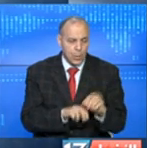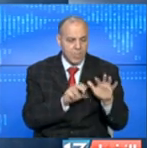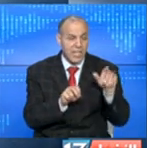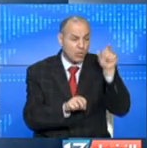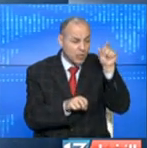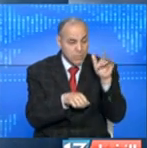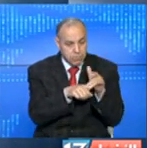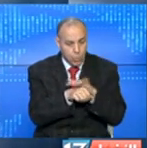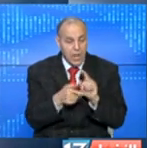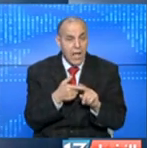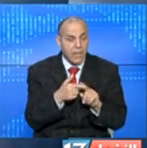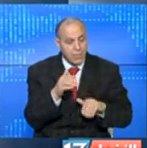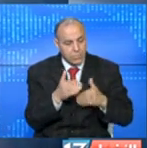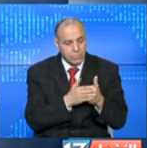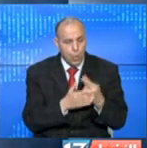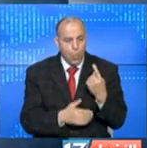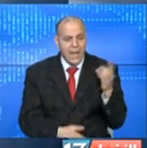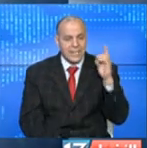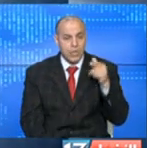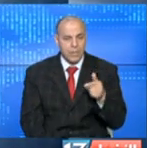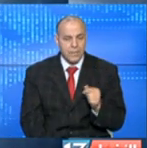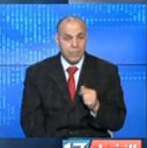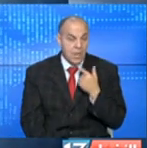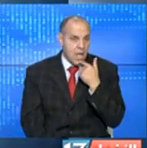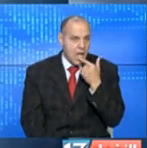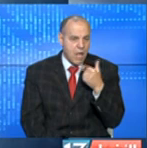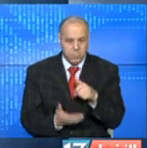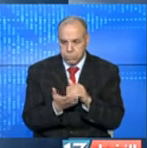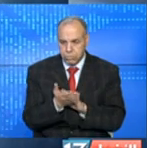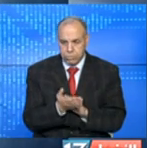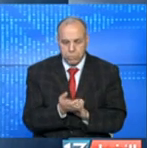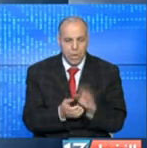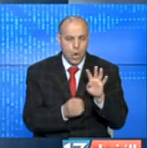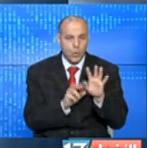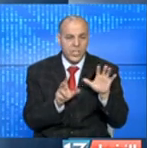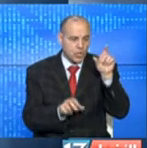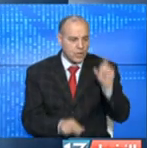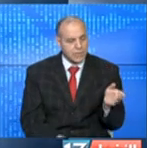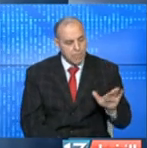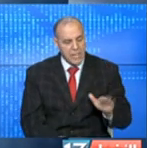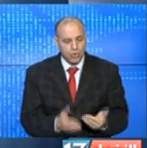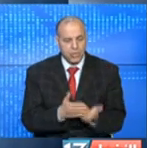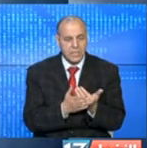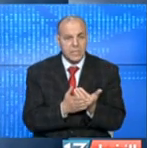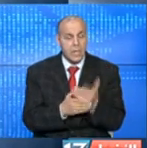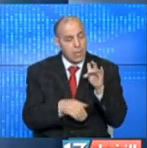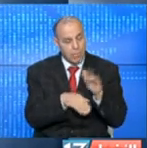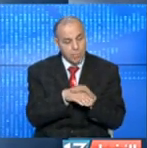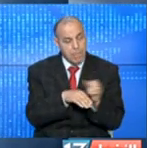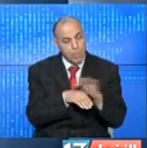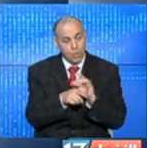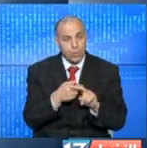اصابه وذلك الى غايه هره ديسمبر كما تم تسجيل ثمان واربعين وفاه جديده جراء الفيروس